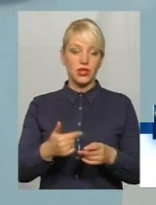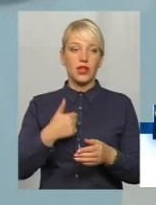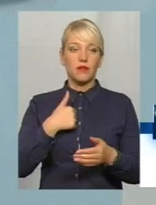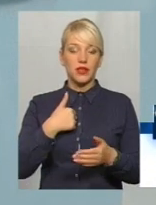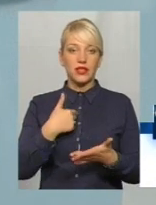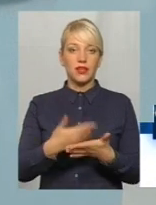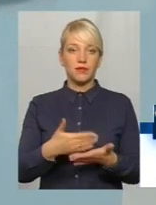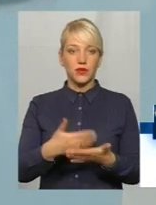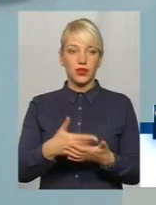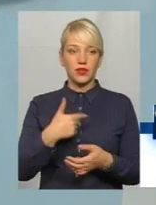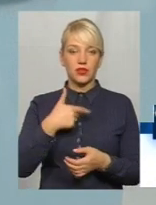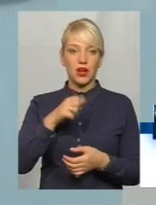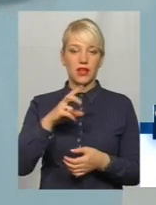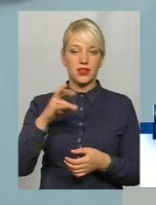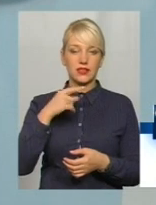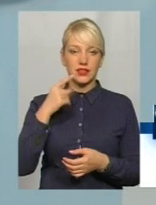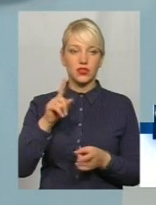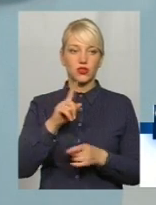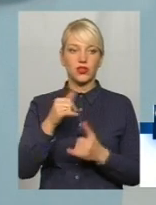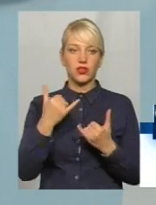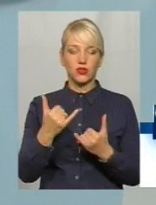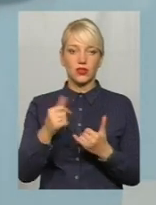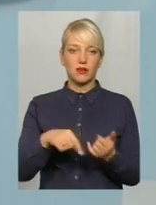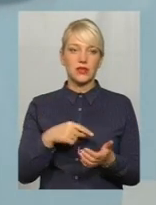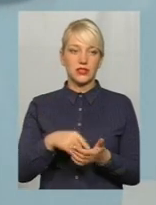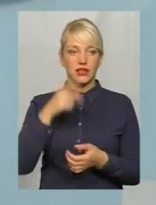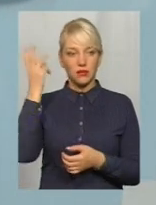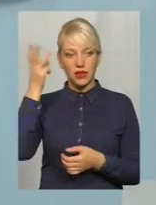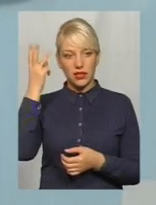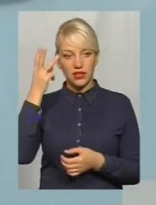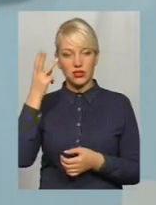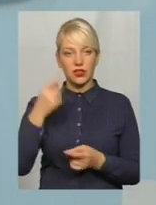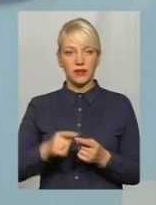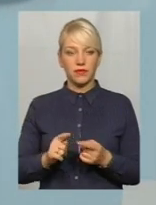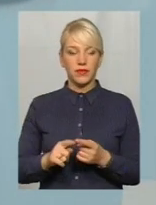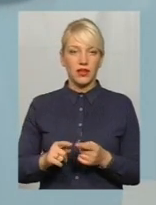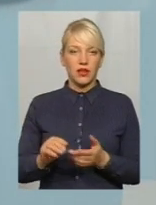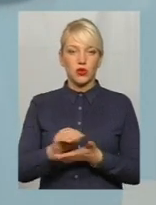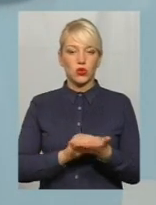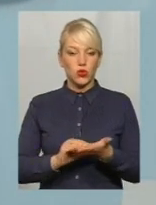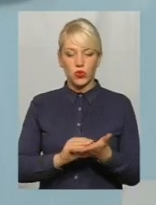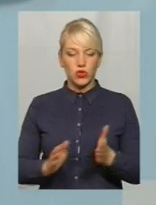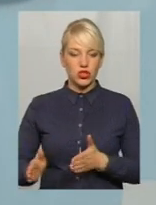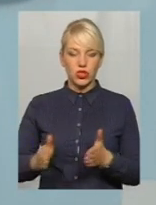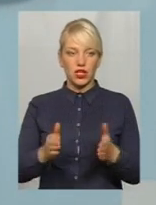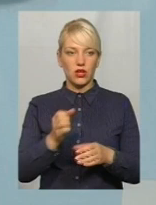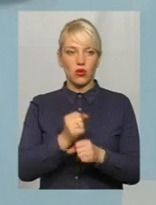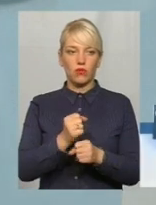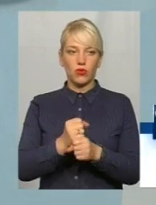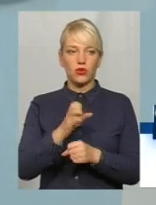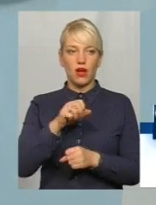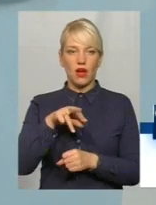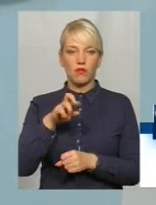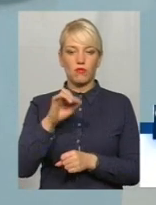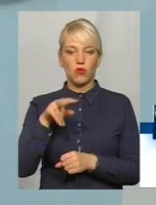от пані Ганна сказала, що на сьогодні місто Хмельницький торує шлях роботи амбулаторії як